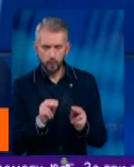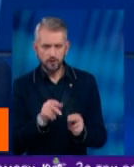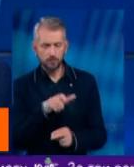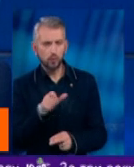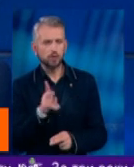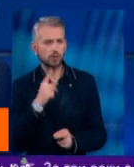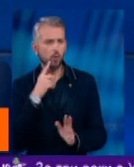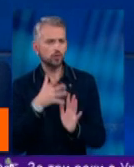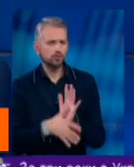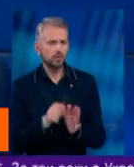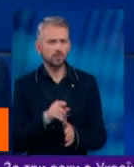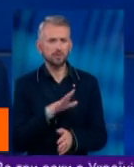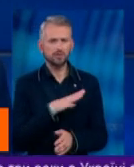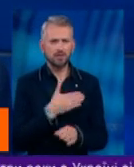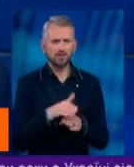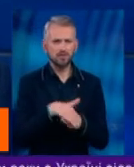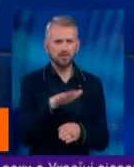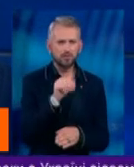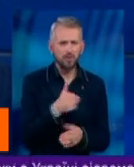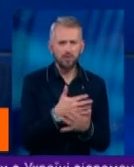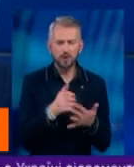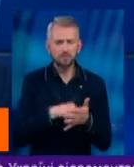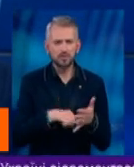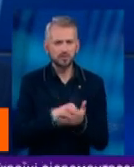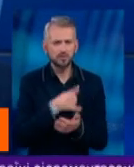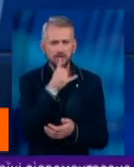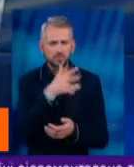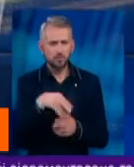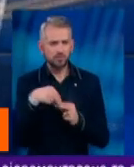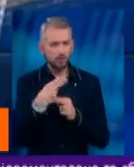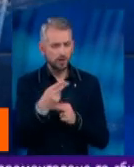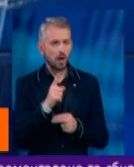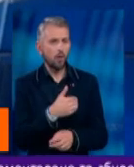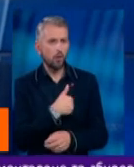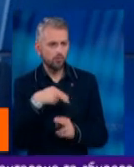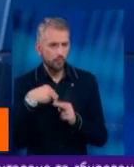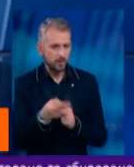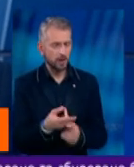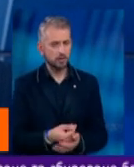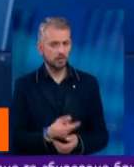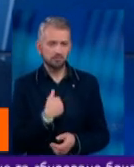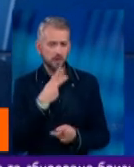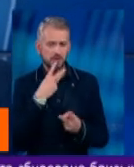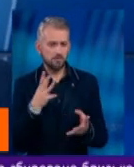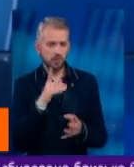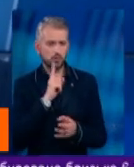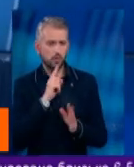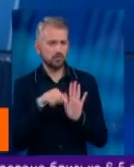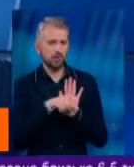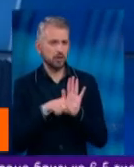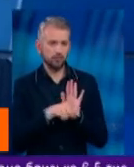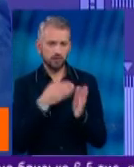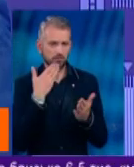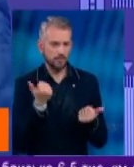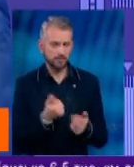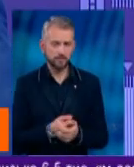які розуміють, що вони взяли кредит, що вони там з різних обставин не можуть повертати, але хочуть його повертати, я не бачу поки що негативних моментів.